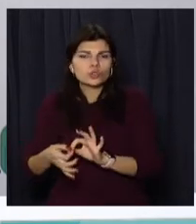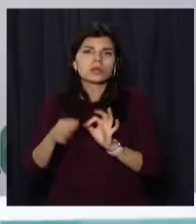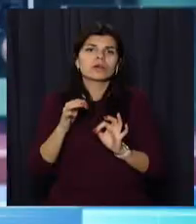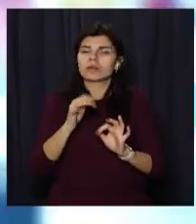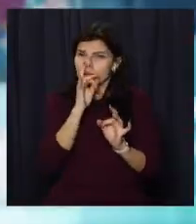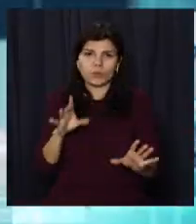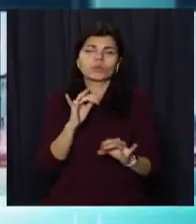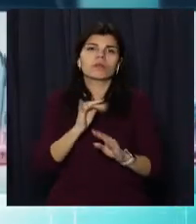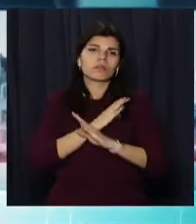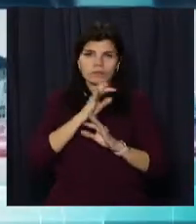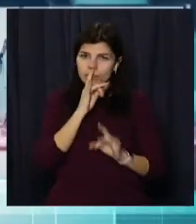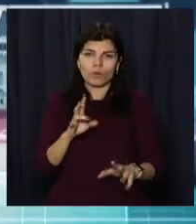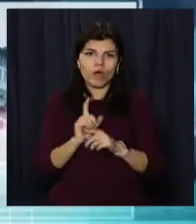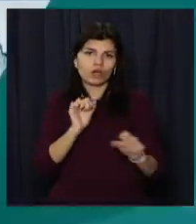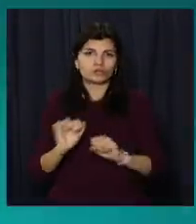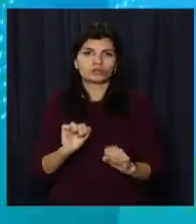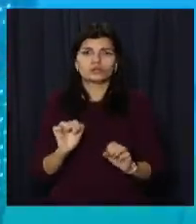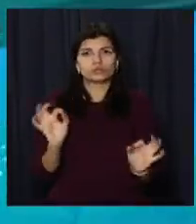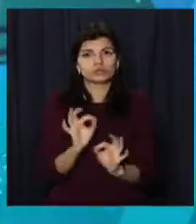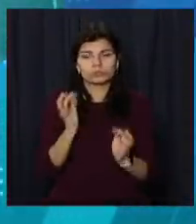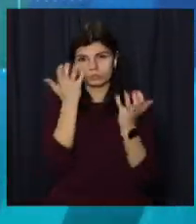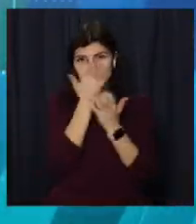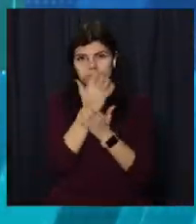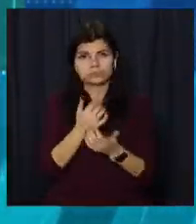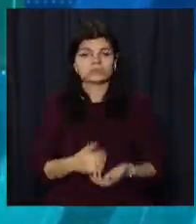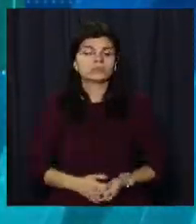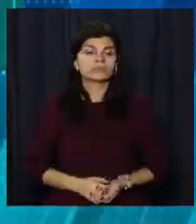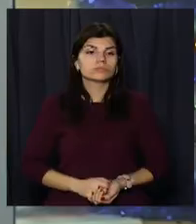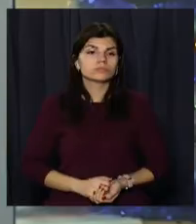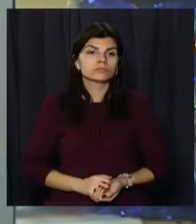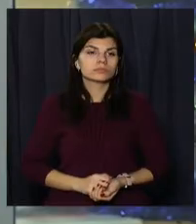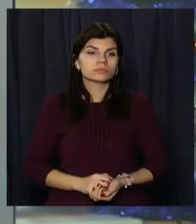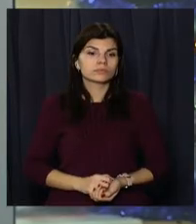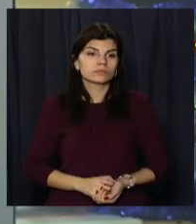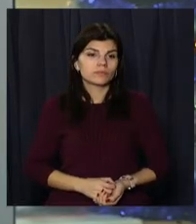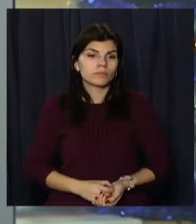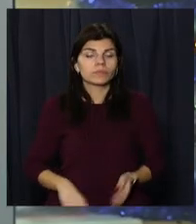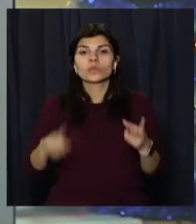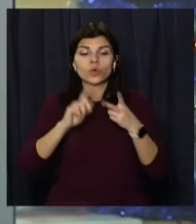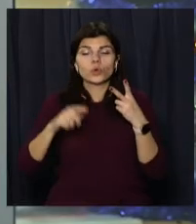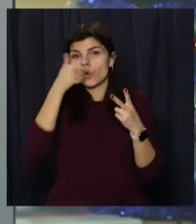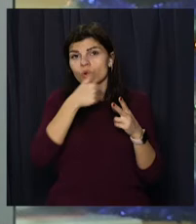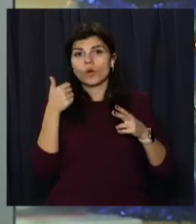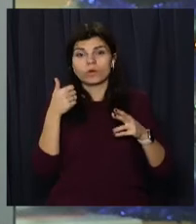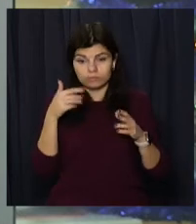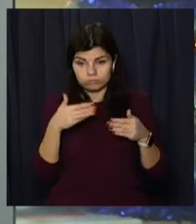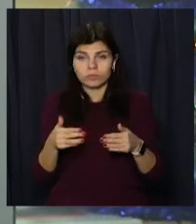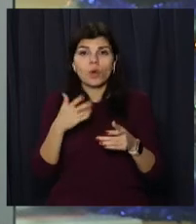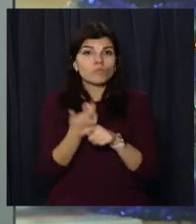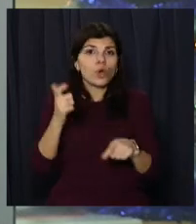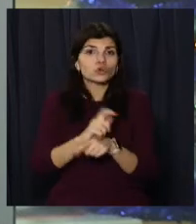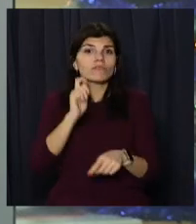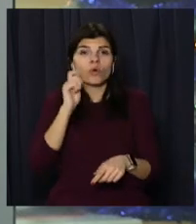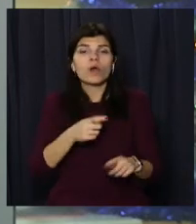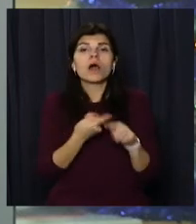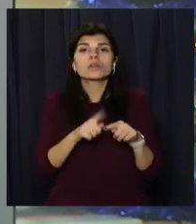летальності. Другий рік поспіль – найбільший в Україні.